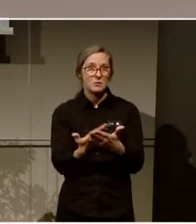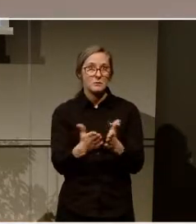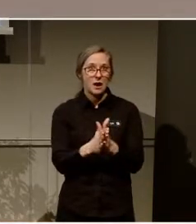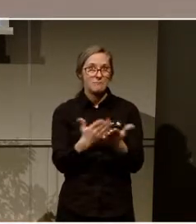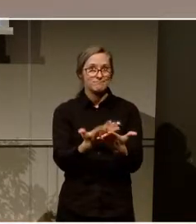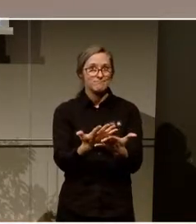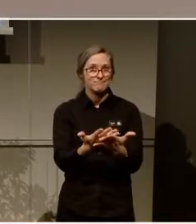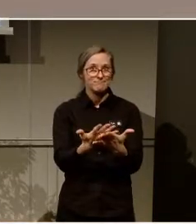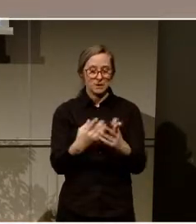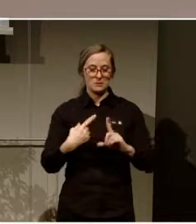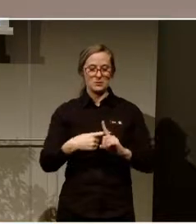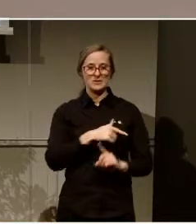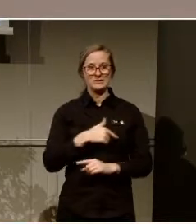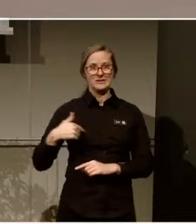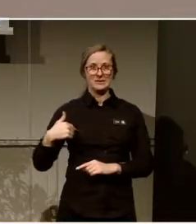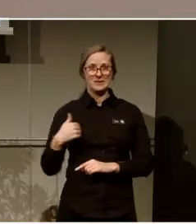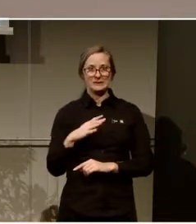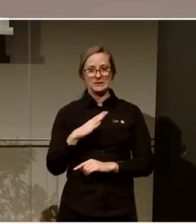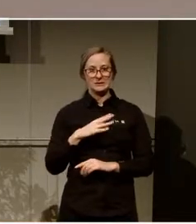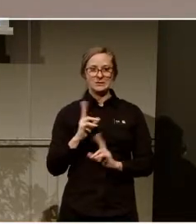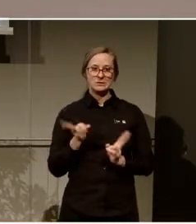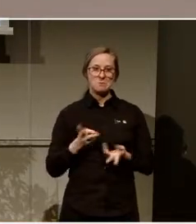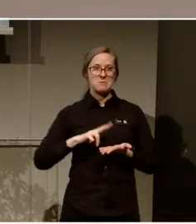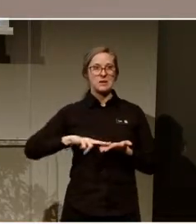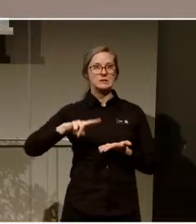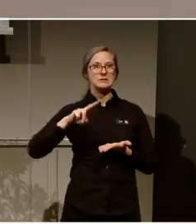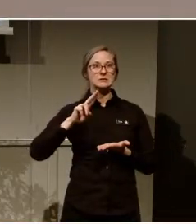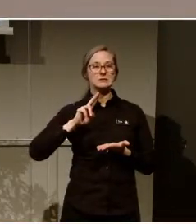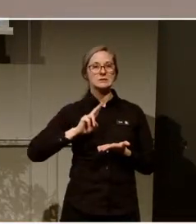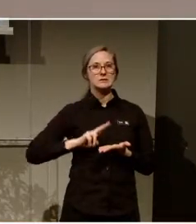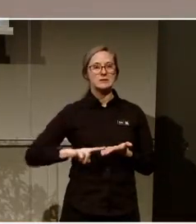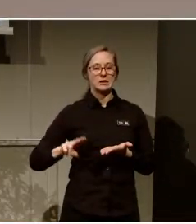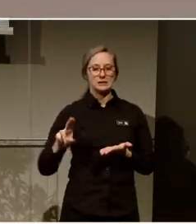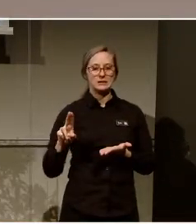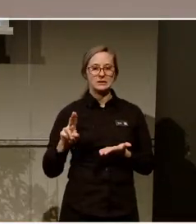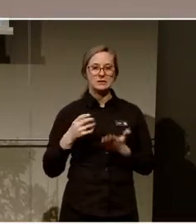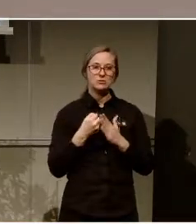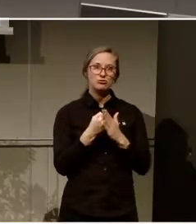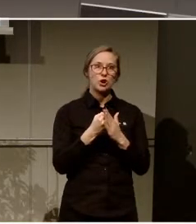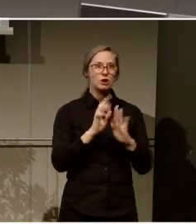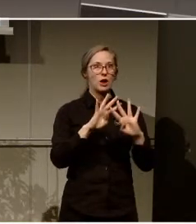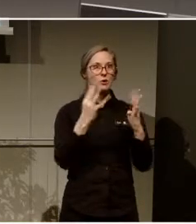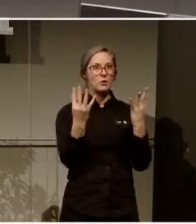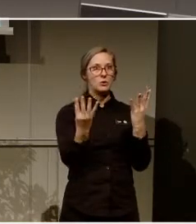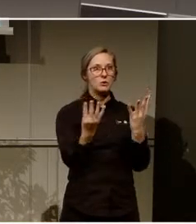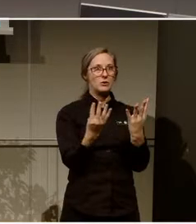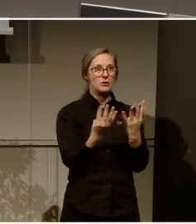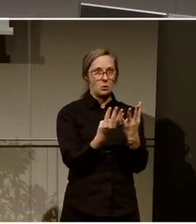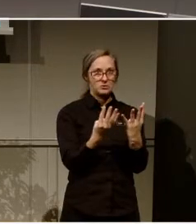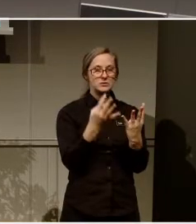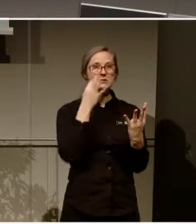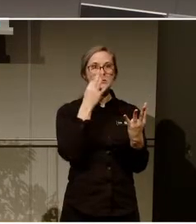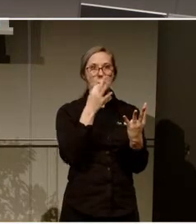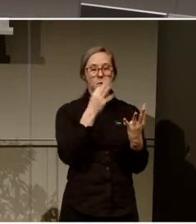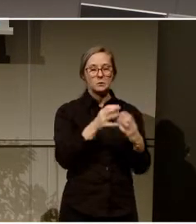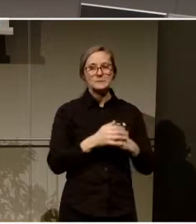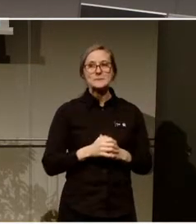Och sen så finns vi då som ett kansli och stöttar rådet i de frågor som vi jobbar